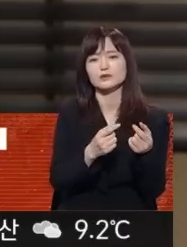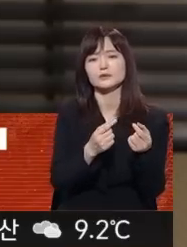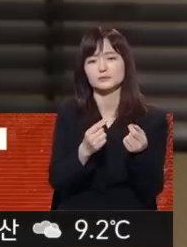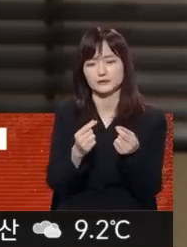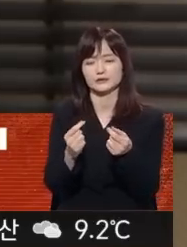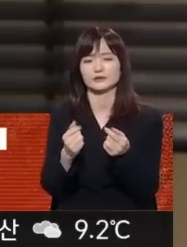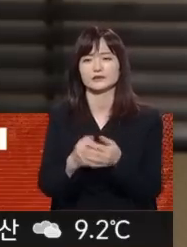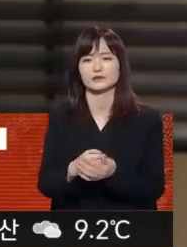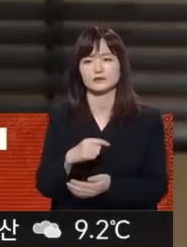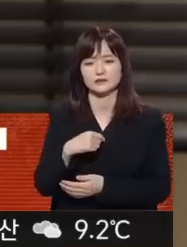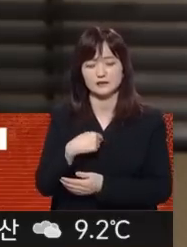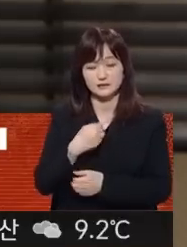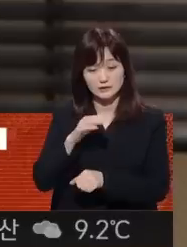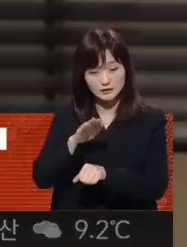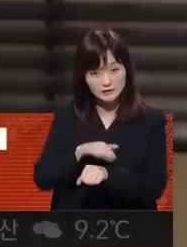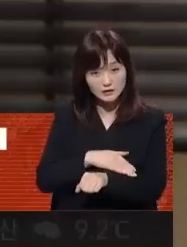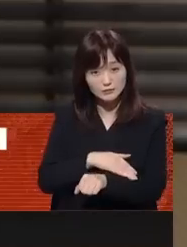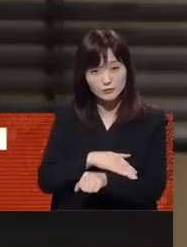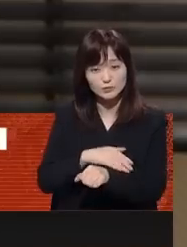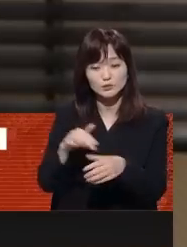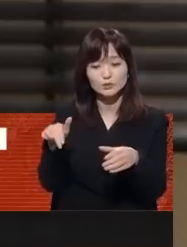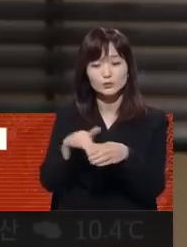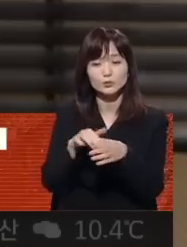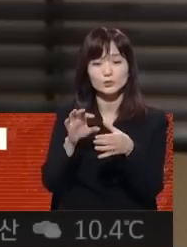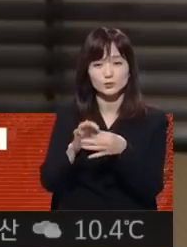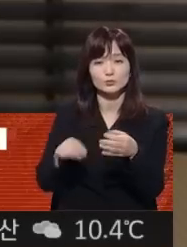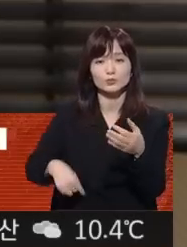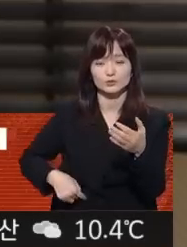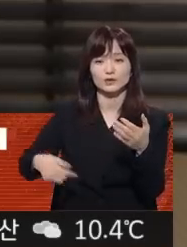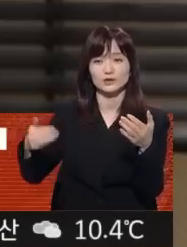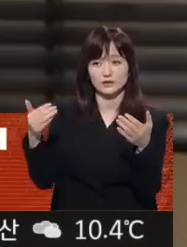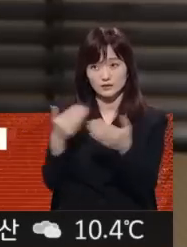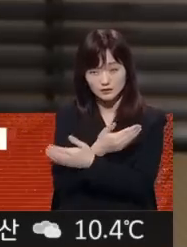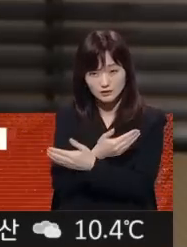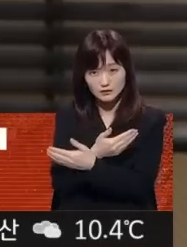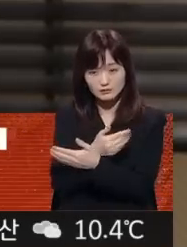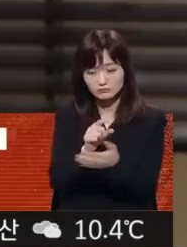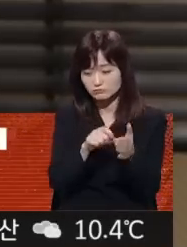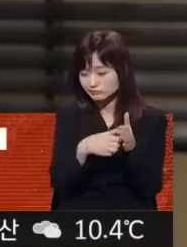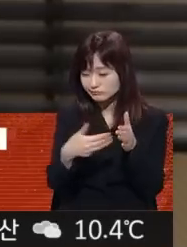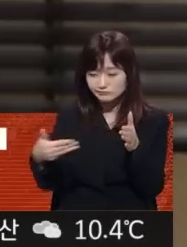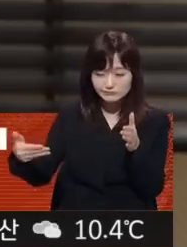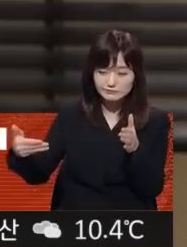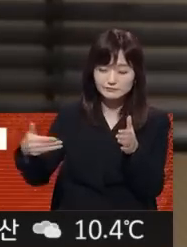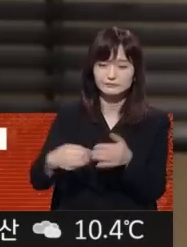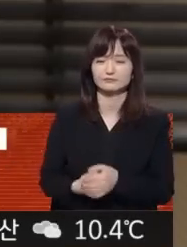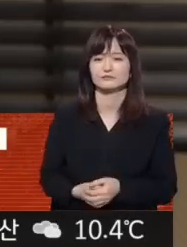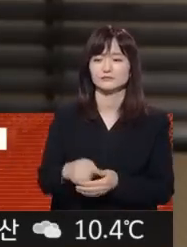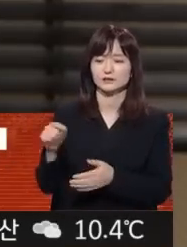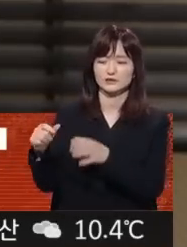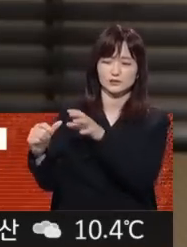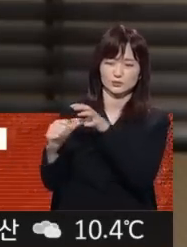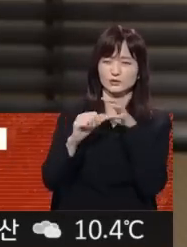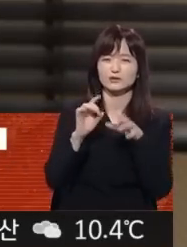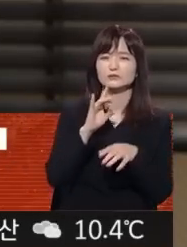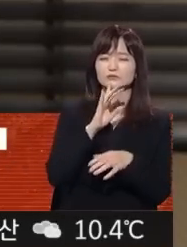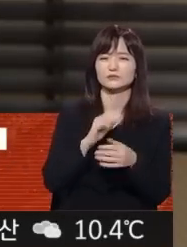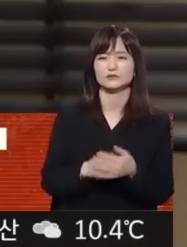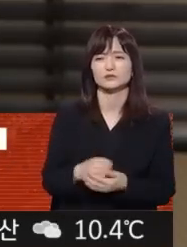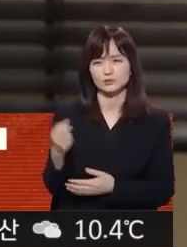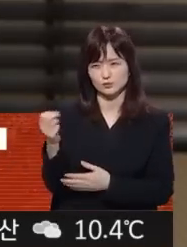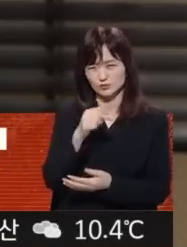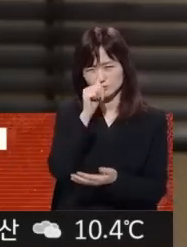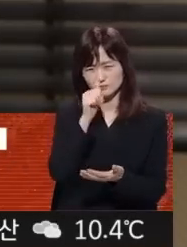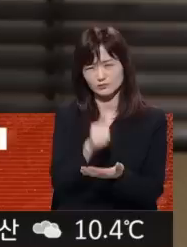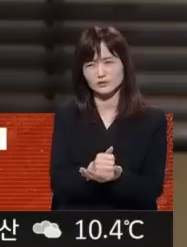어떤 물이 일으키는 것을 종교를 통해서 회개를 한다고 해놓고 나중에 또 보면 그것은 방패 수단이 되고 또 다시 어떤